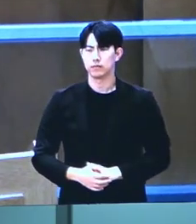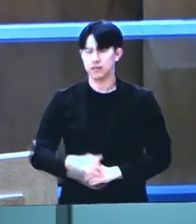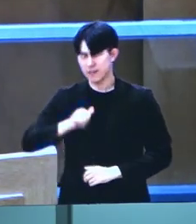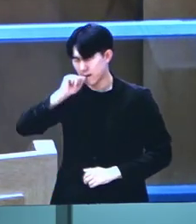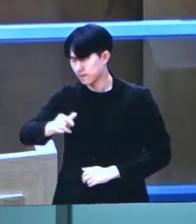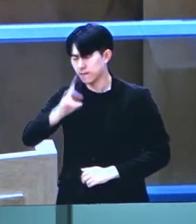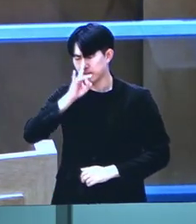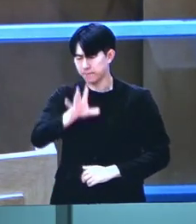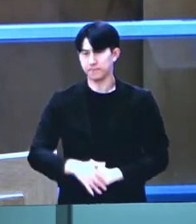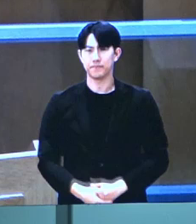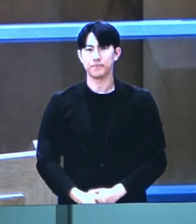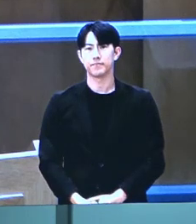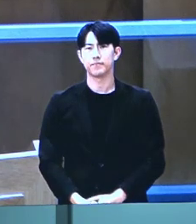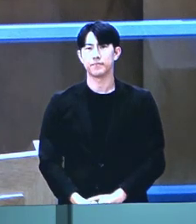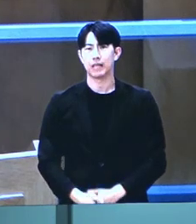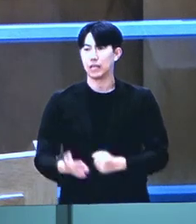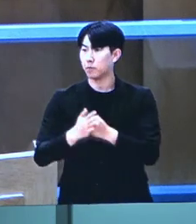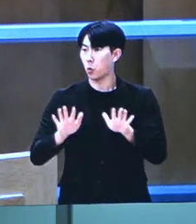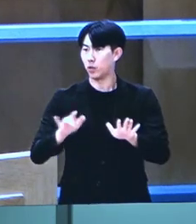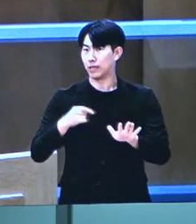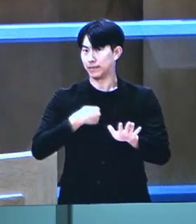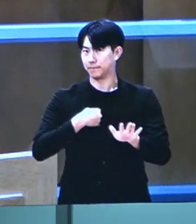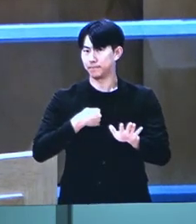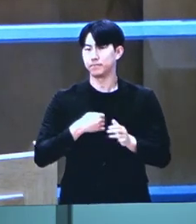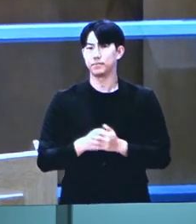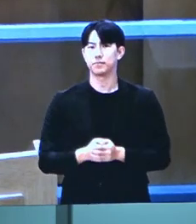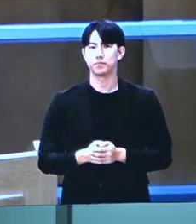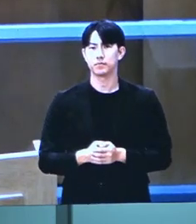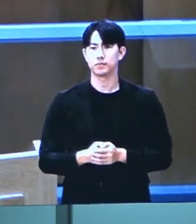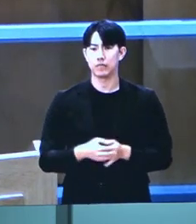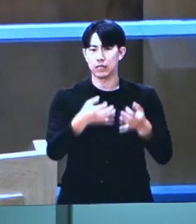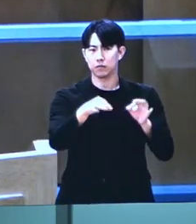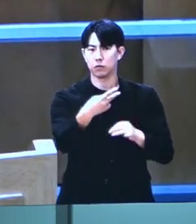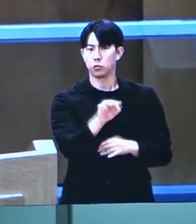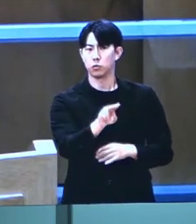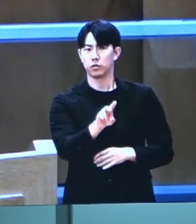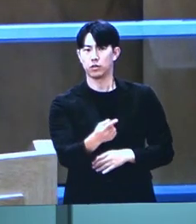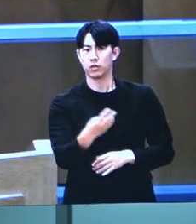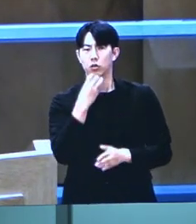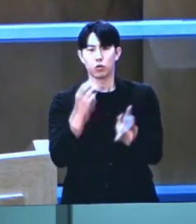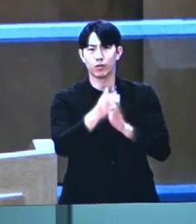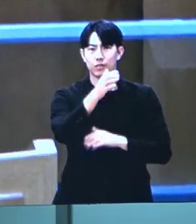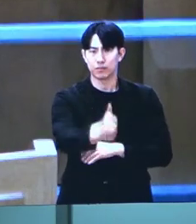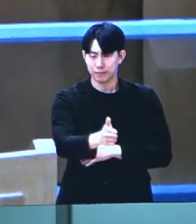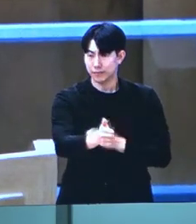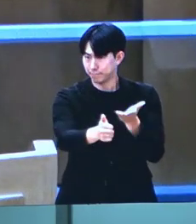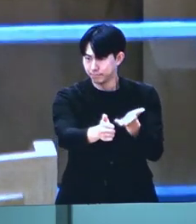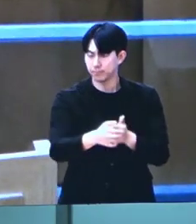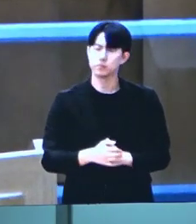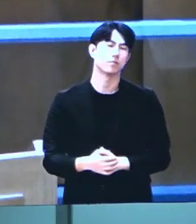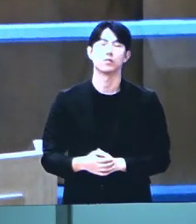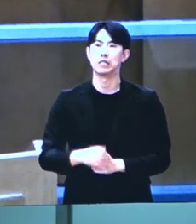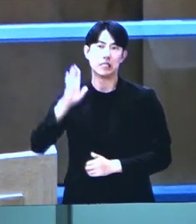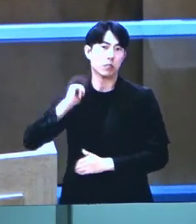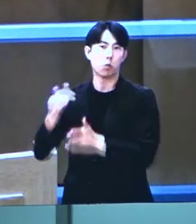되는 일입니다. 따라서 본 의원은 오늘 이 자리에서 김동연 도지사께 의정부